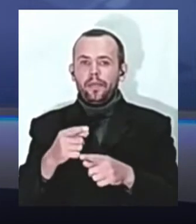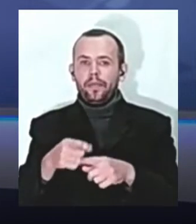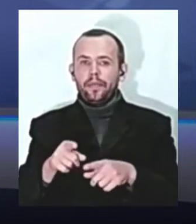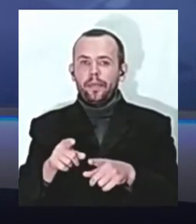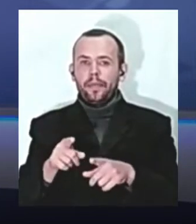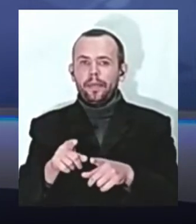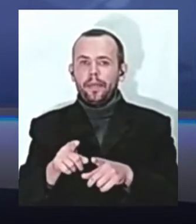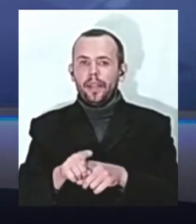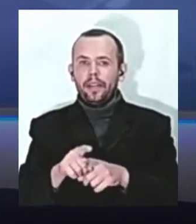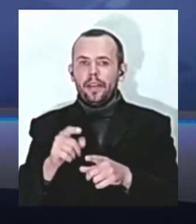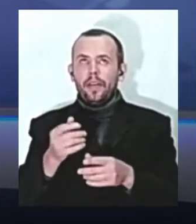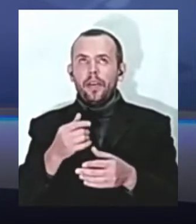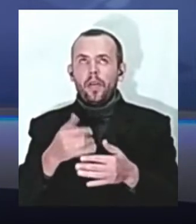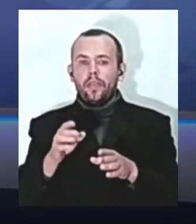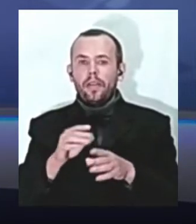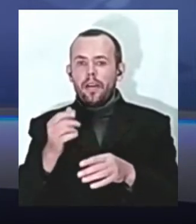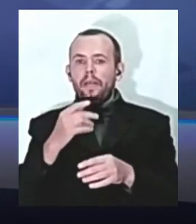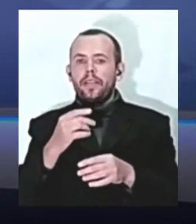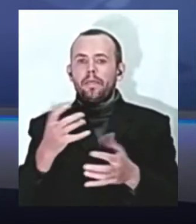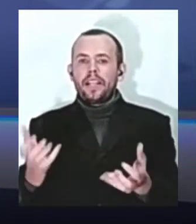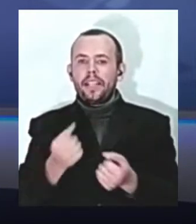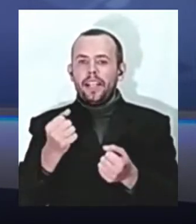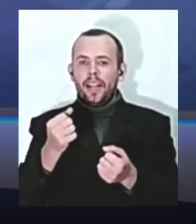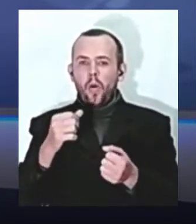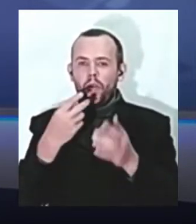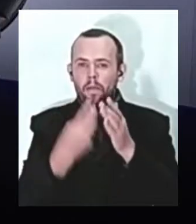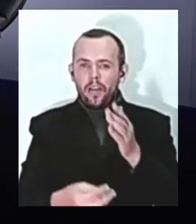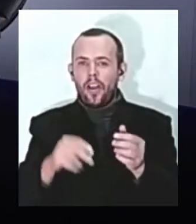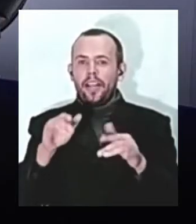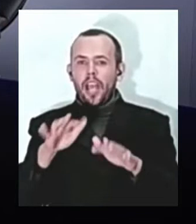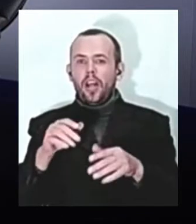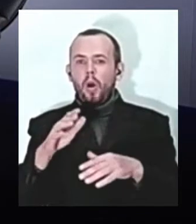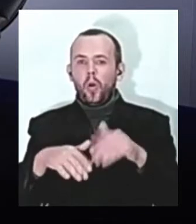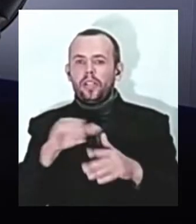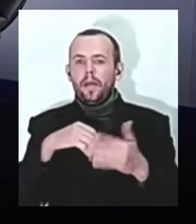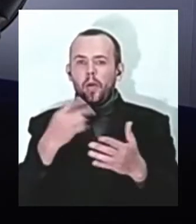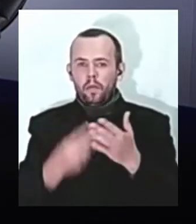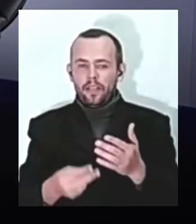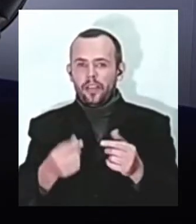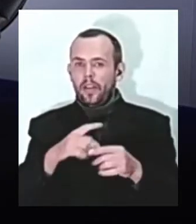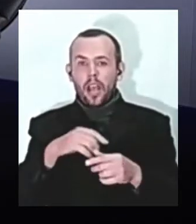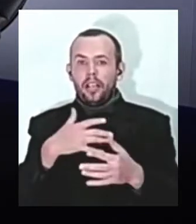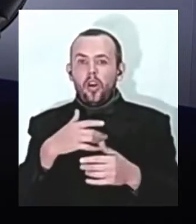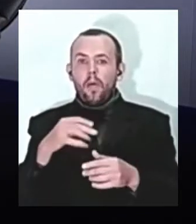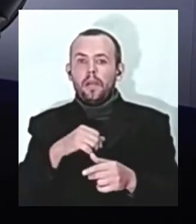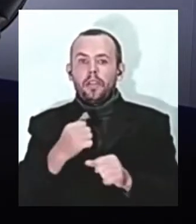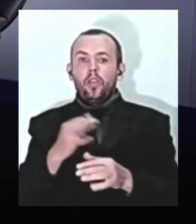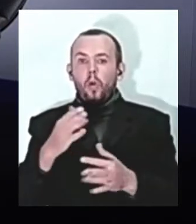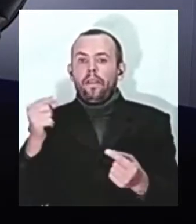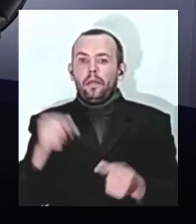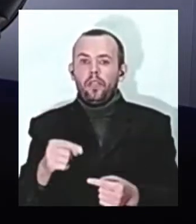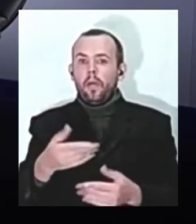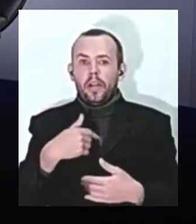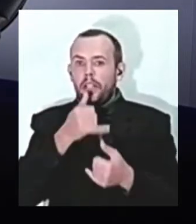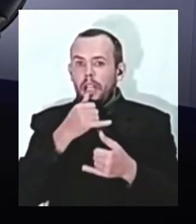спасіння утопаючого – діло рук самих утопаючих. Якщо громада сама самостійно нічого не робить, то, відповідно, ми не зможемо